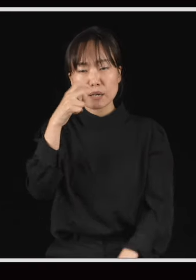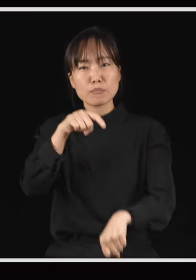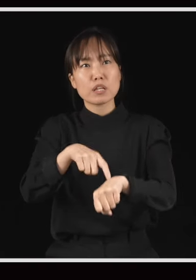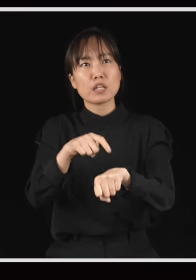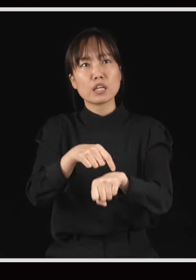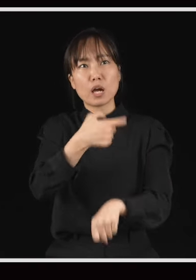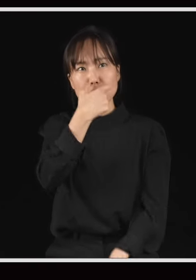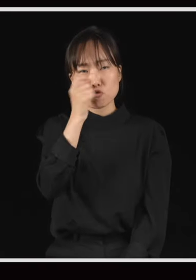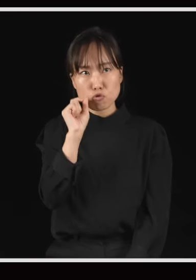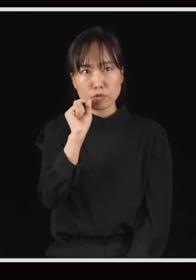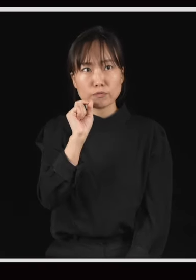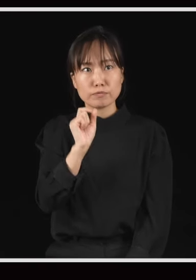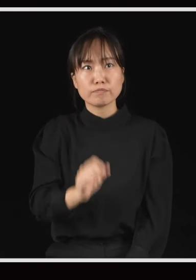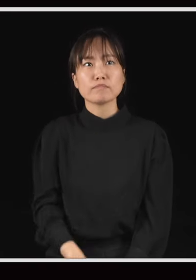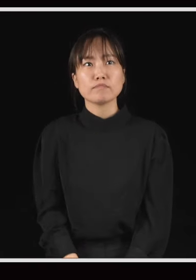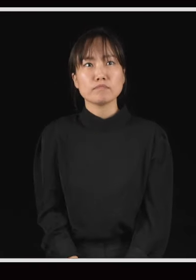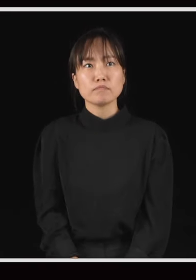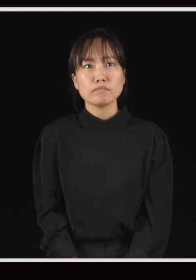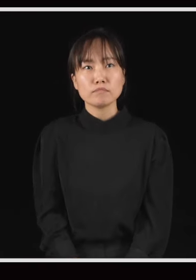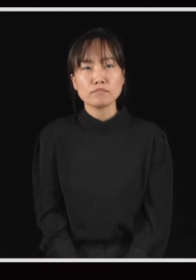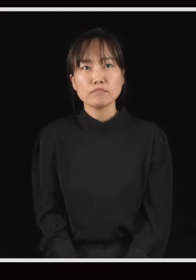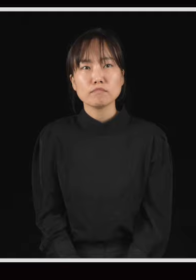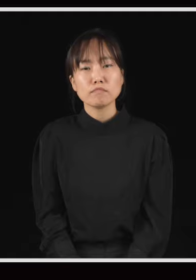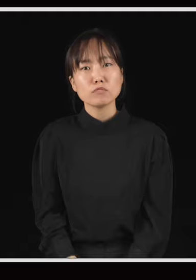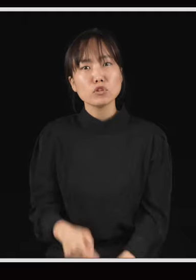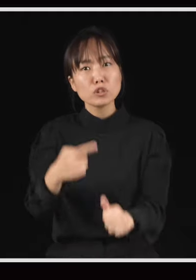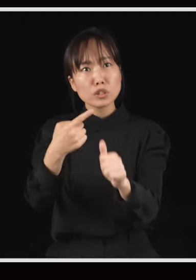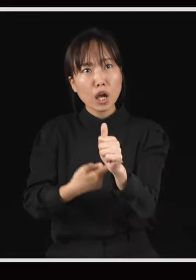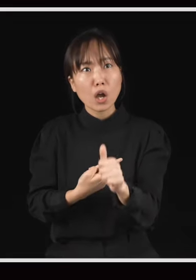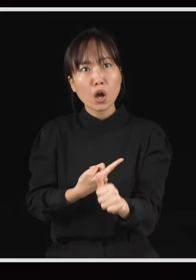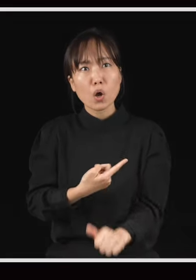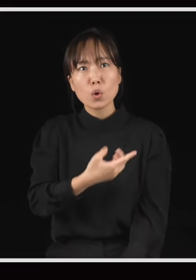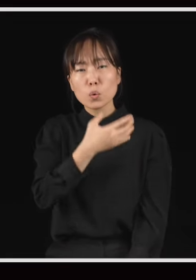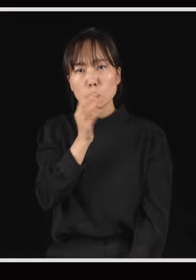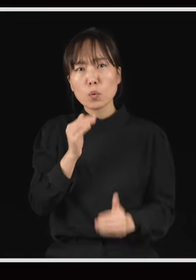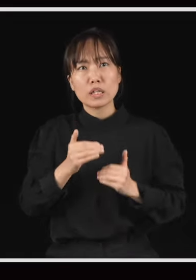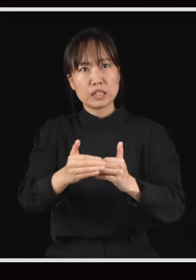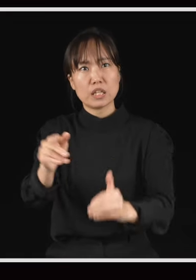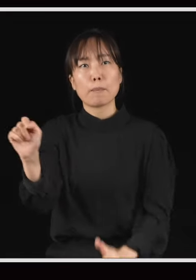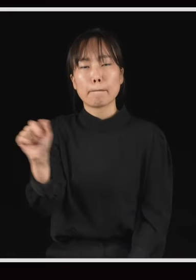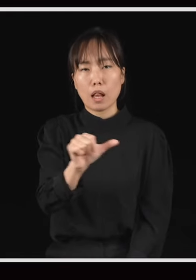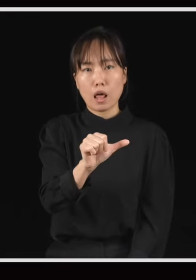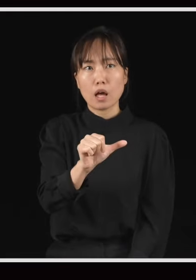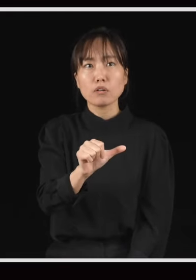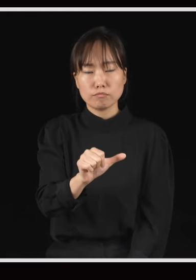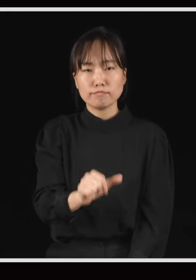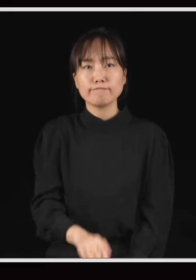번째로 수면 시간이 줄어듭니다. 그러면은 이따 보여드릴